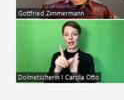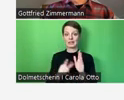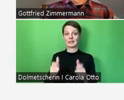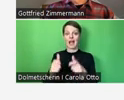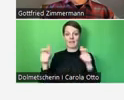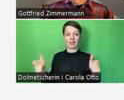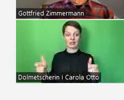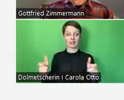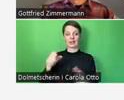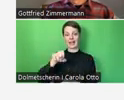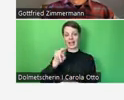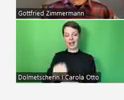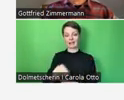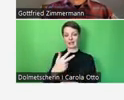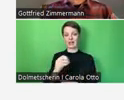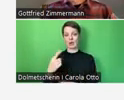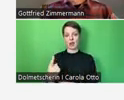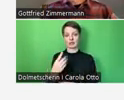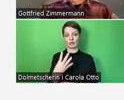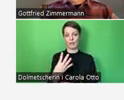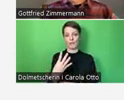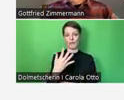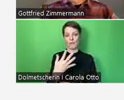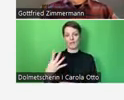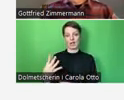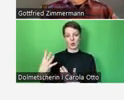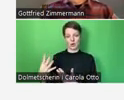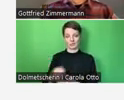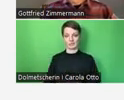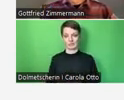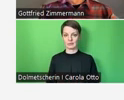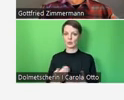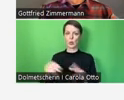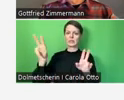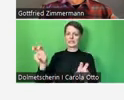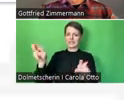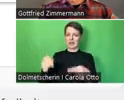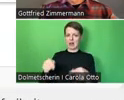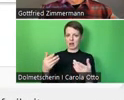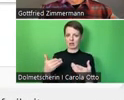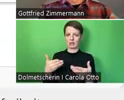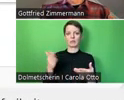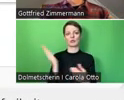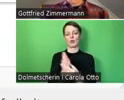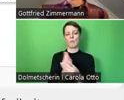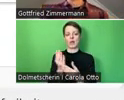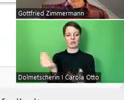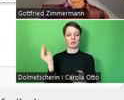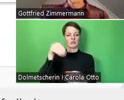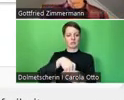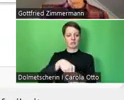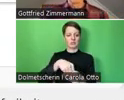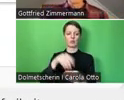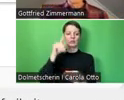nach EN301549. Das ist genau der Titel, der auch im Dokument steht und das ist auch